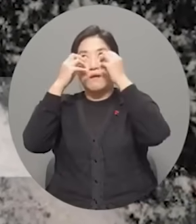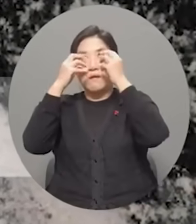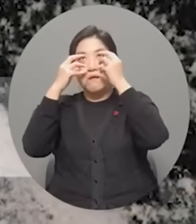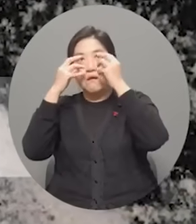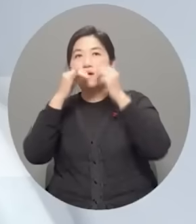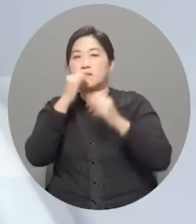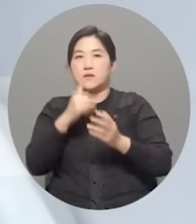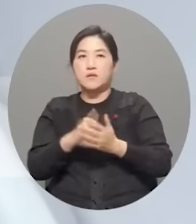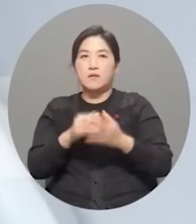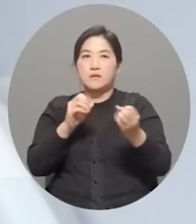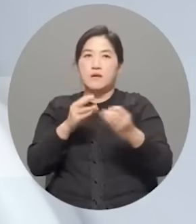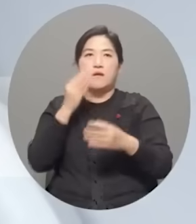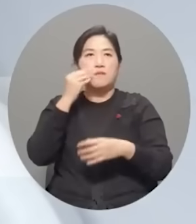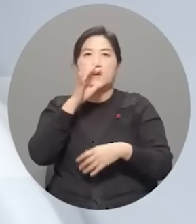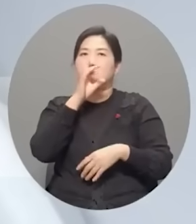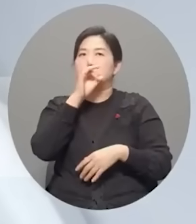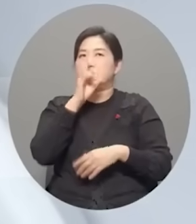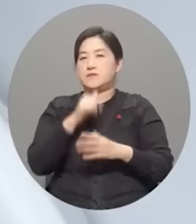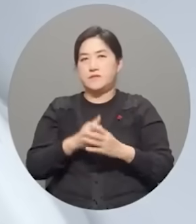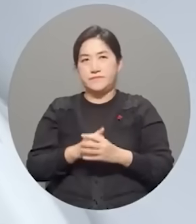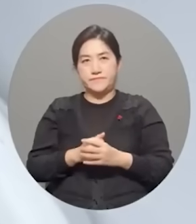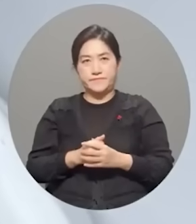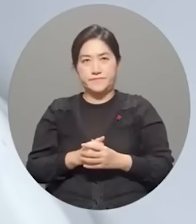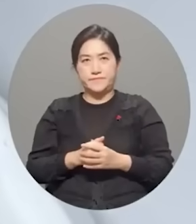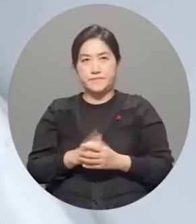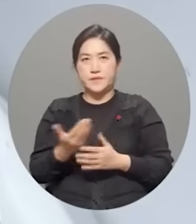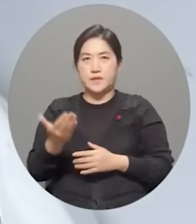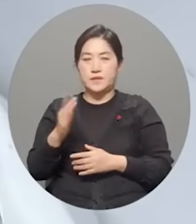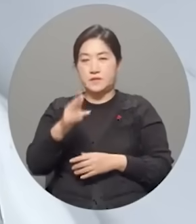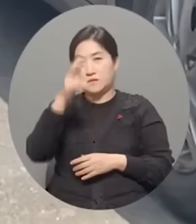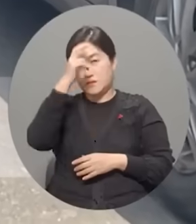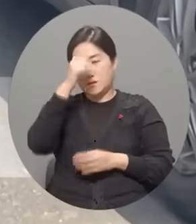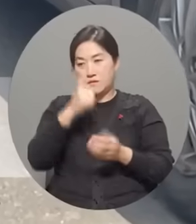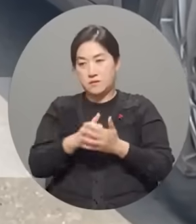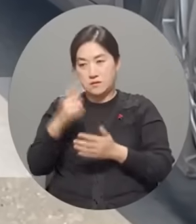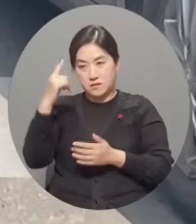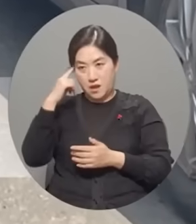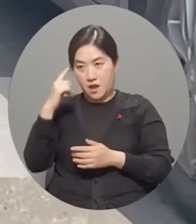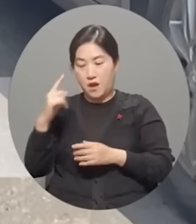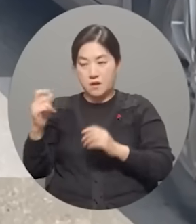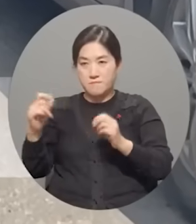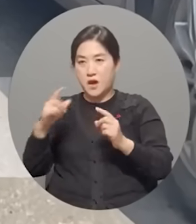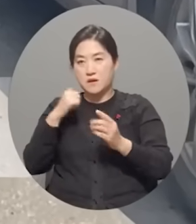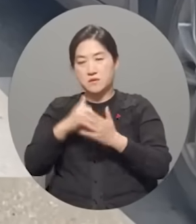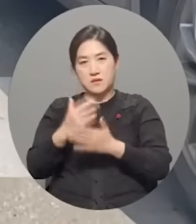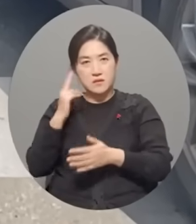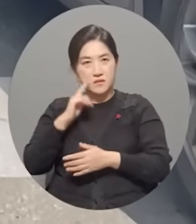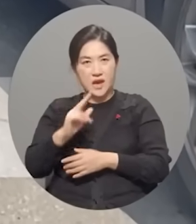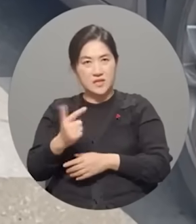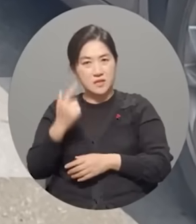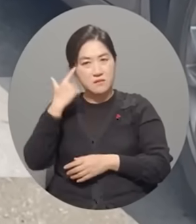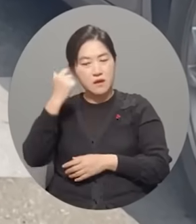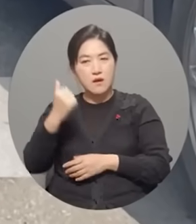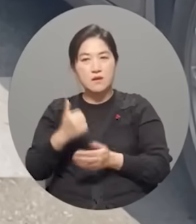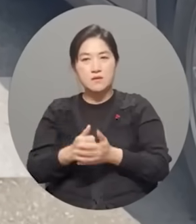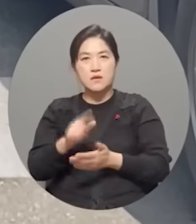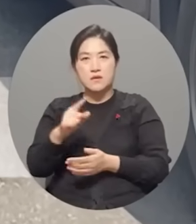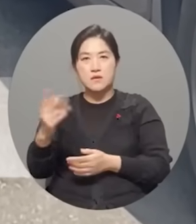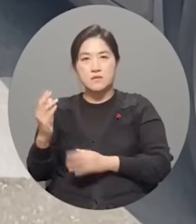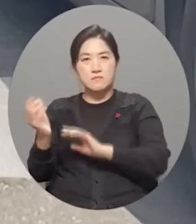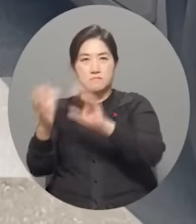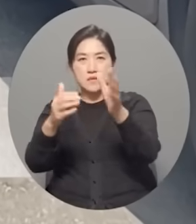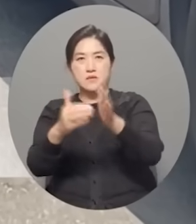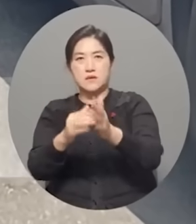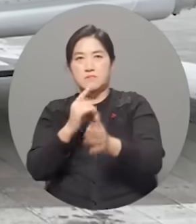있었고 대화가 원활한 상황은 아니었습니다. 하지만 경찰은 의식이 있으니 위중하지 않다고 판단해 박 씨를 119에